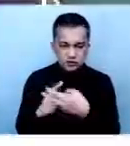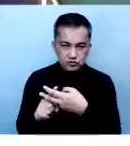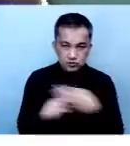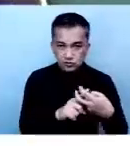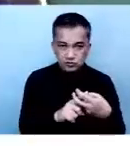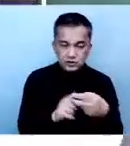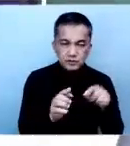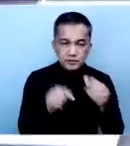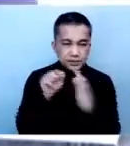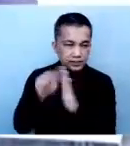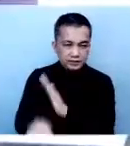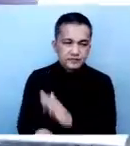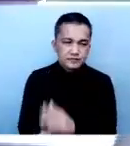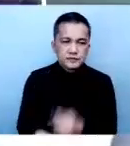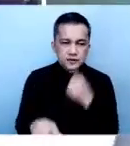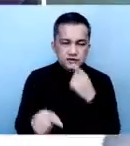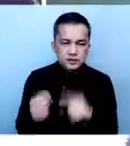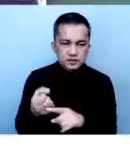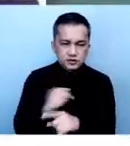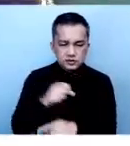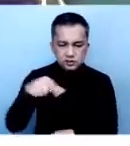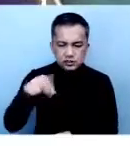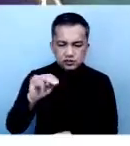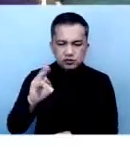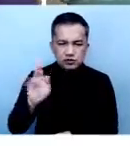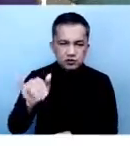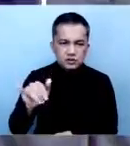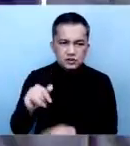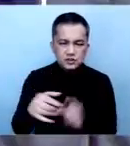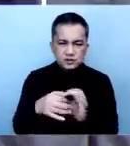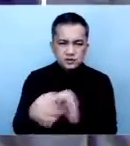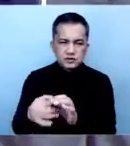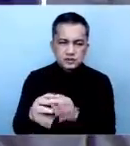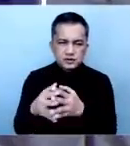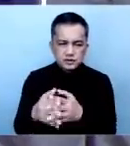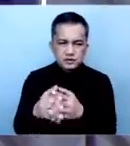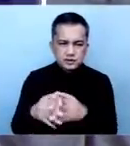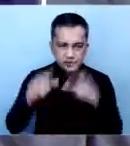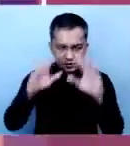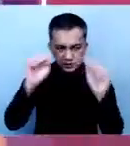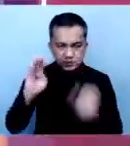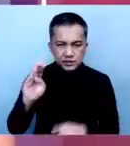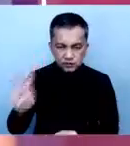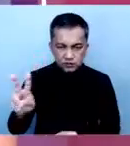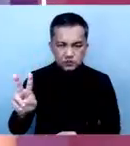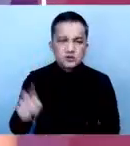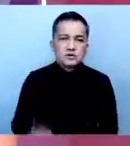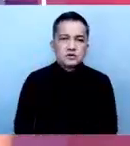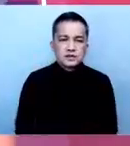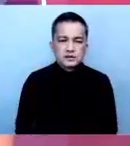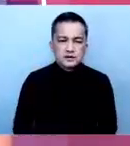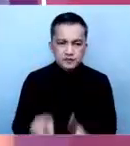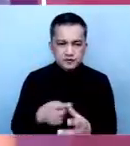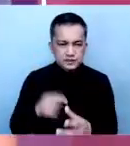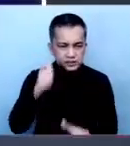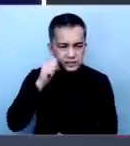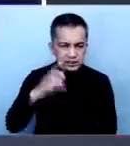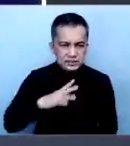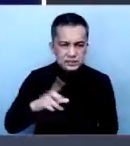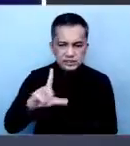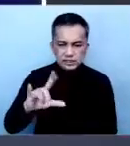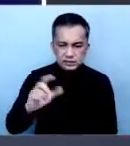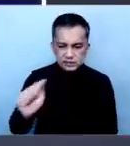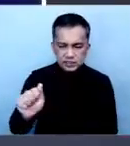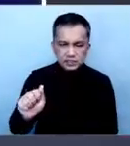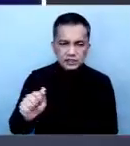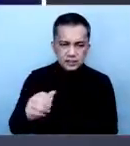Ayon pa raw sa source ni Kiboy nakikipagsabwatan sa America sina Pangulong Bongbong Marcos first lady Liza Araneta Marcos at House